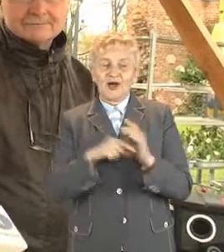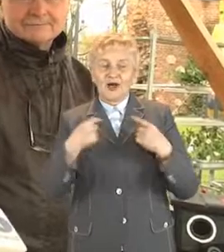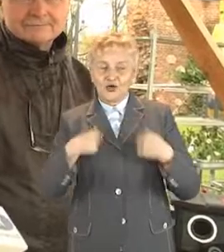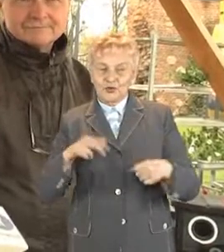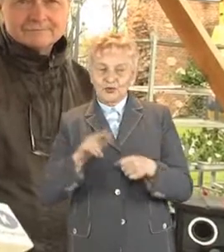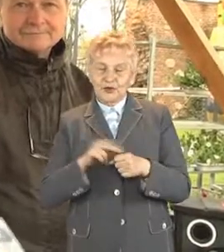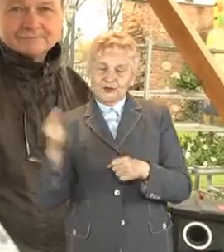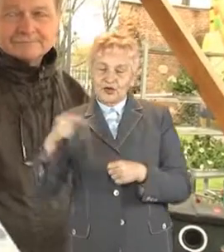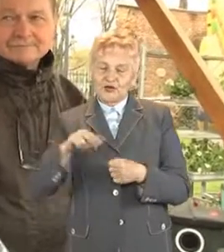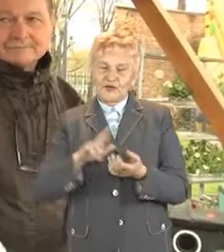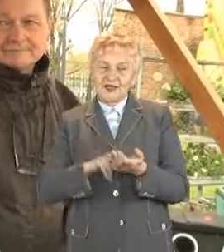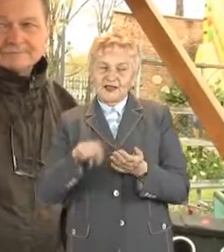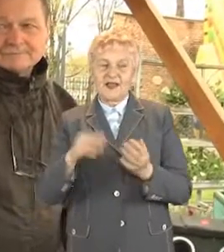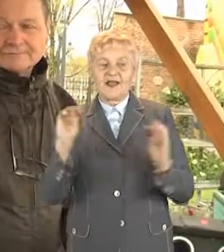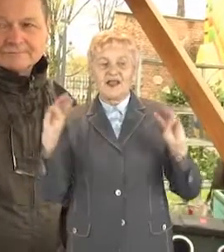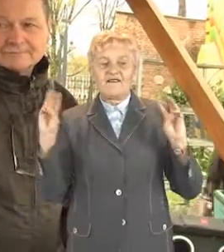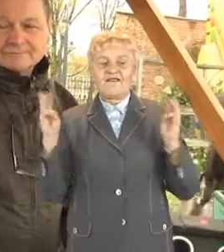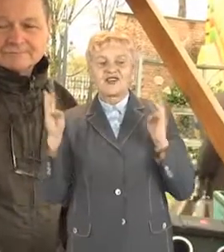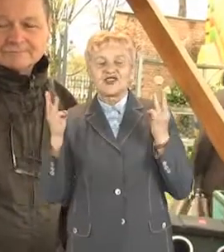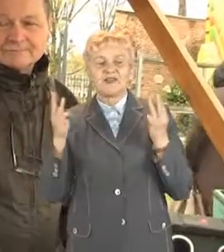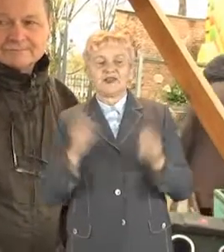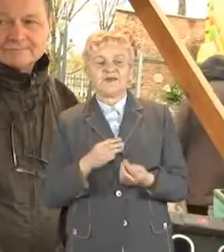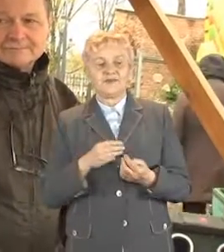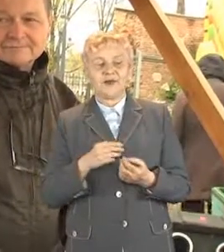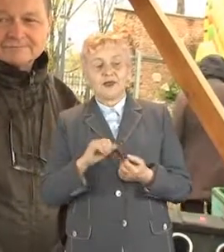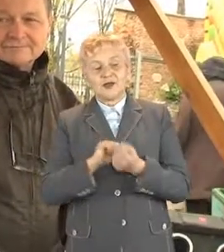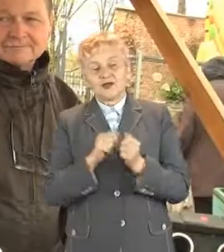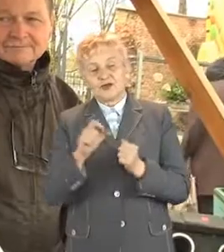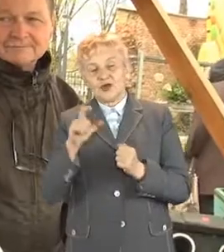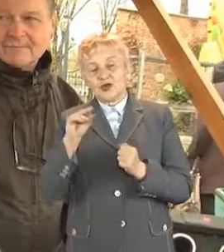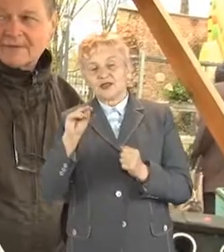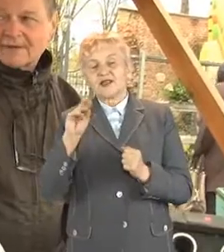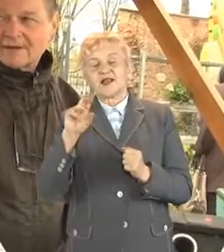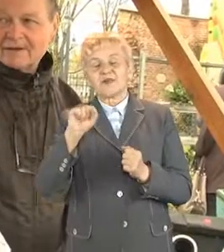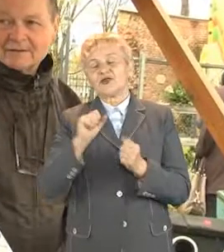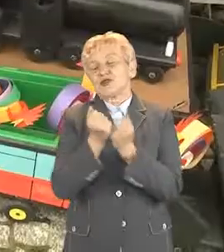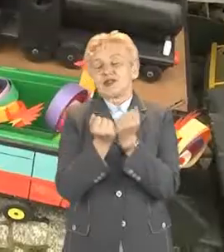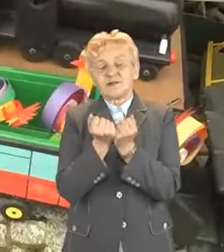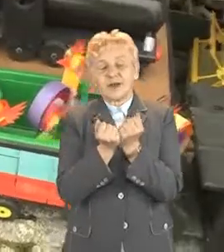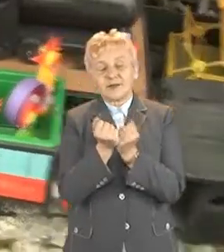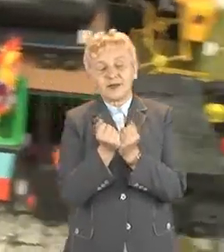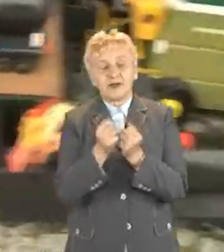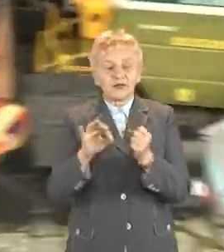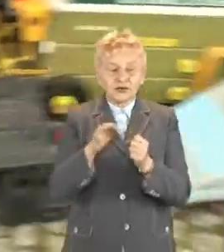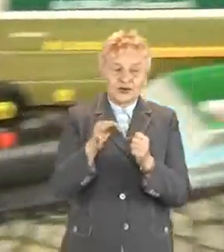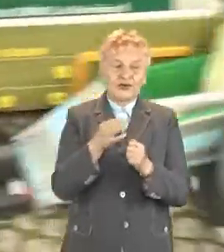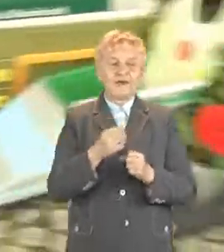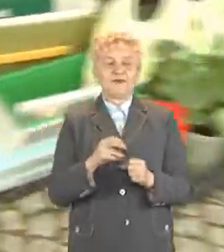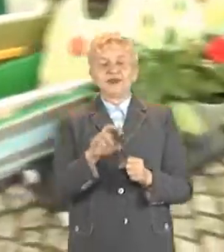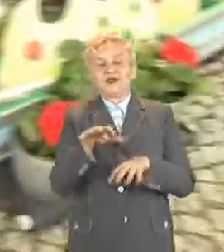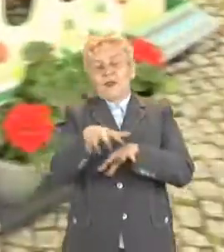uczestników warsztatów terapii zajęciowej. No, są tu wyroby ceramiczne, z papieru, z jakieś szyte,